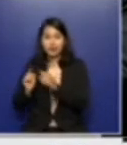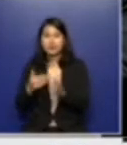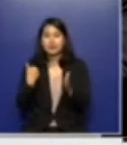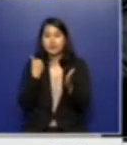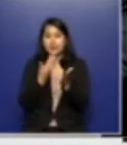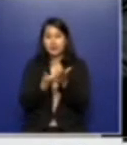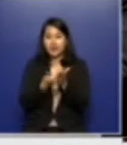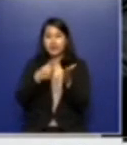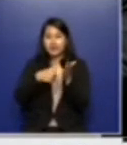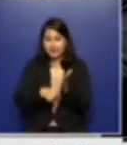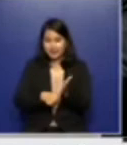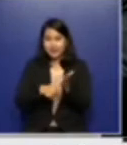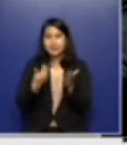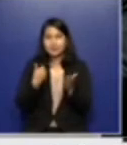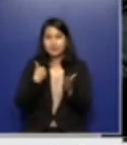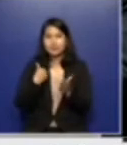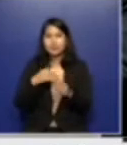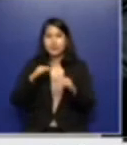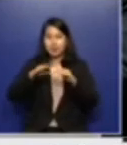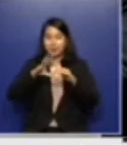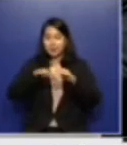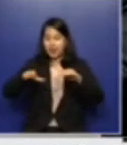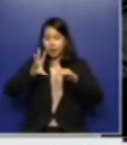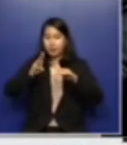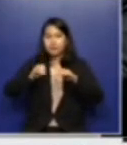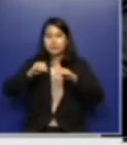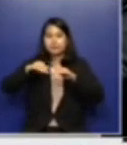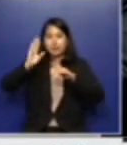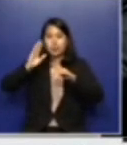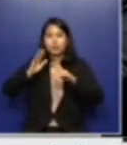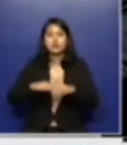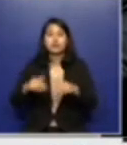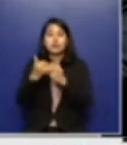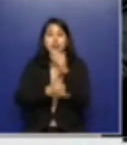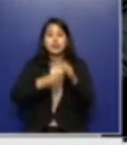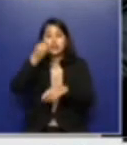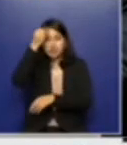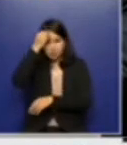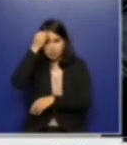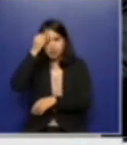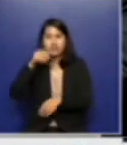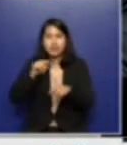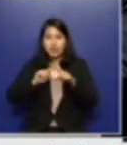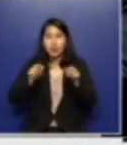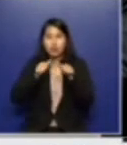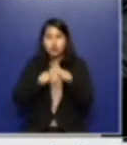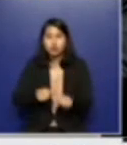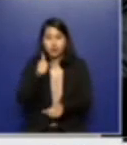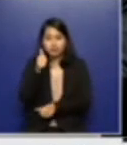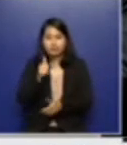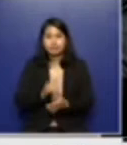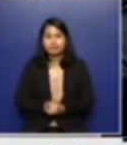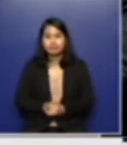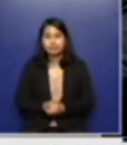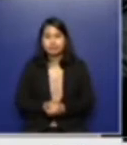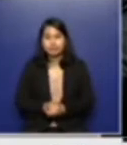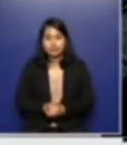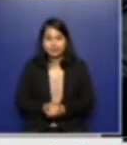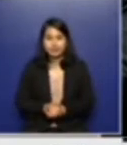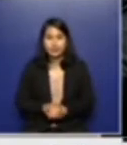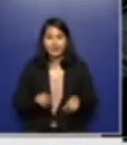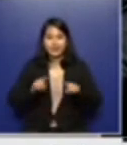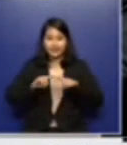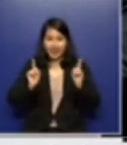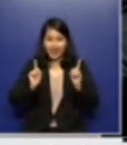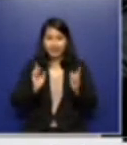ารณะต่อ GDP สูงกว่า 60% อย่างประเทศญี่ปุ่นแต่เขาก็ยังสามารถอยู่ได้แต่ว่าท่านประธานที่เคารพคะมันมีความแตก